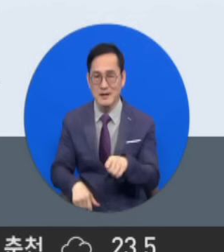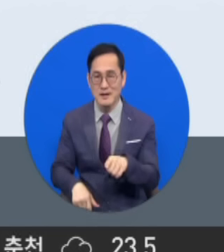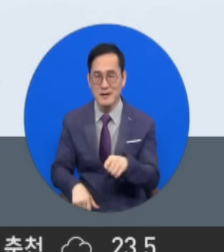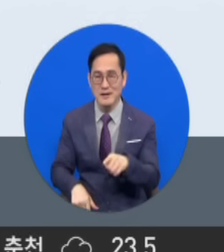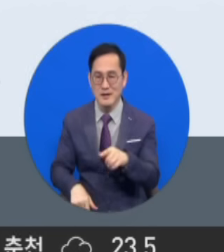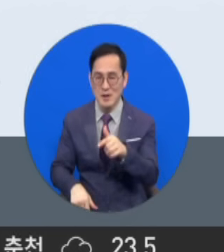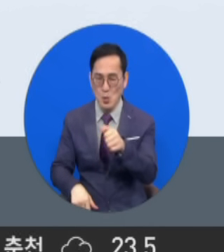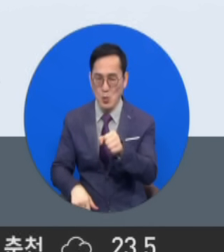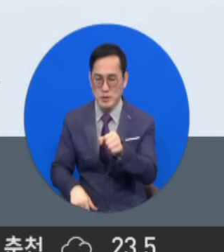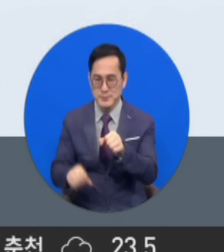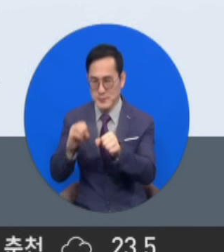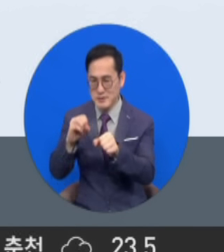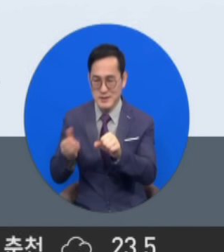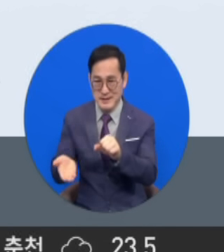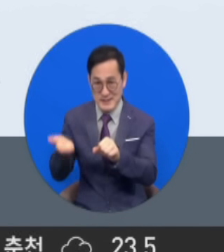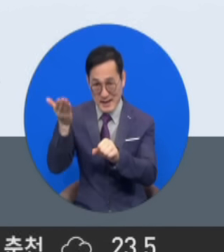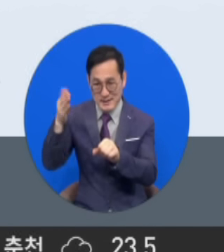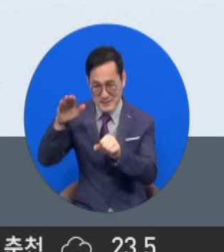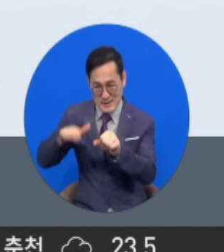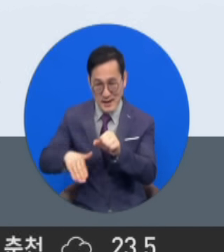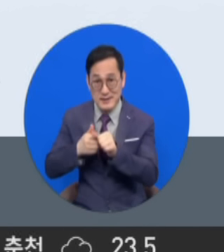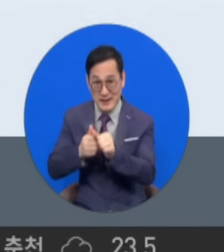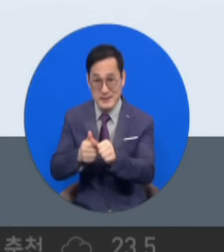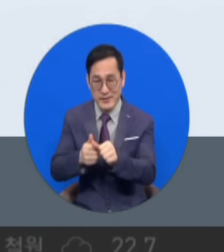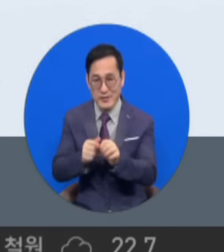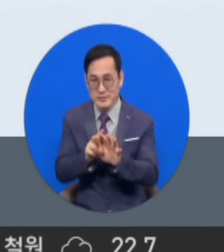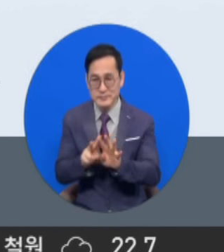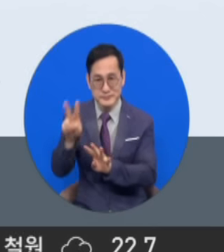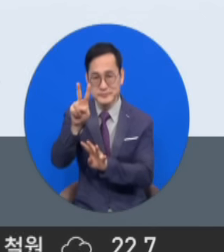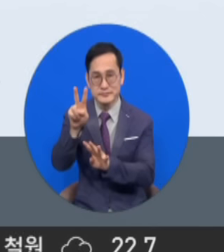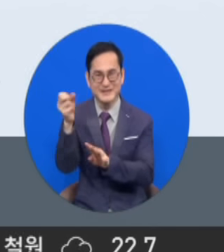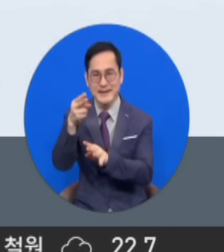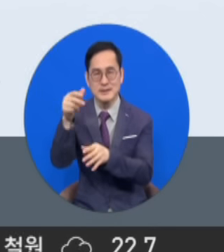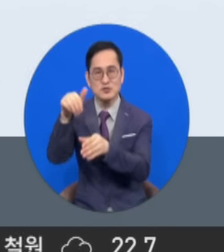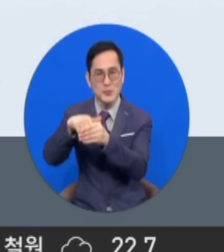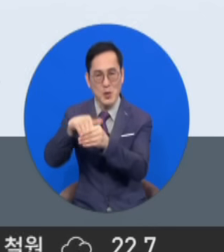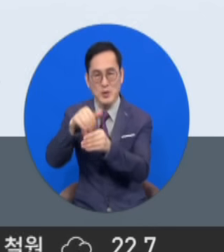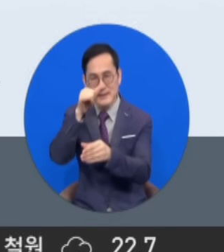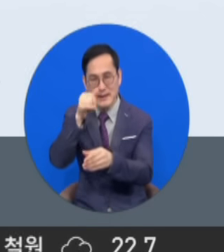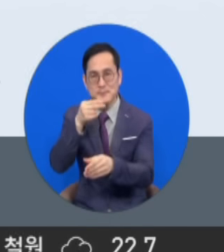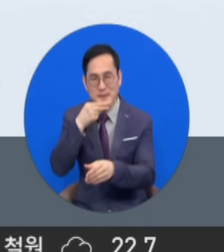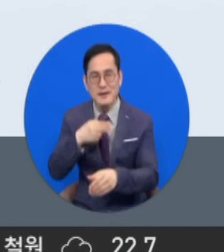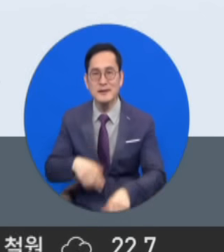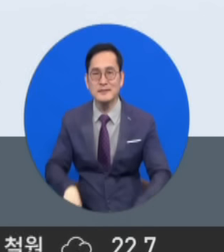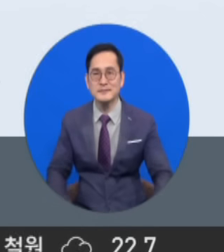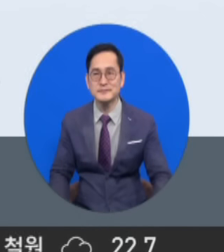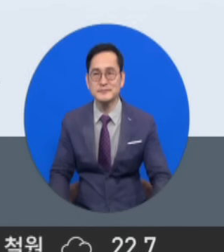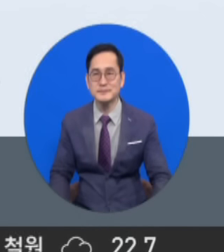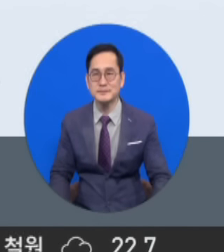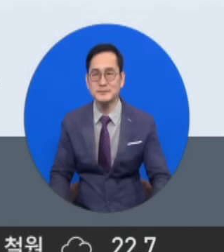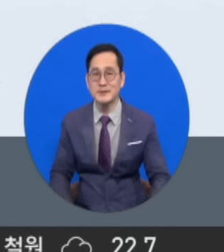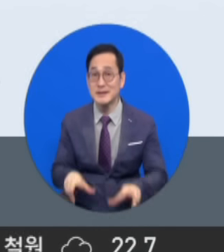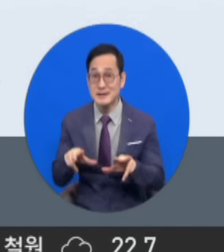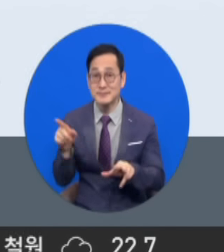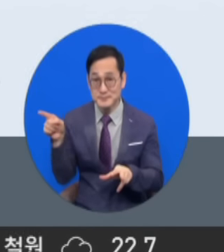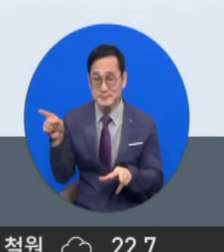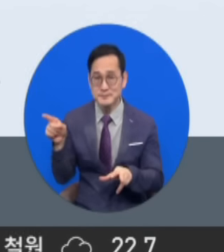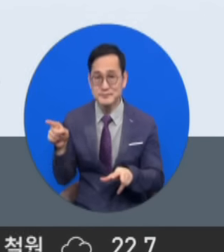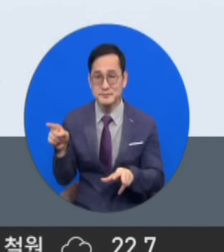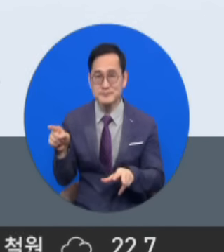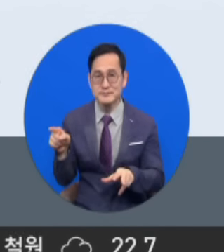과반을 넘기느냐 넘기지 않느냐의 여부에 따라서 결선 투표가 가냐 안 가냐의 상황이거든요. 만약에 지금 이거대로